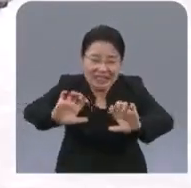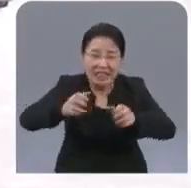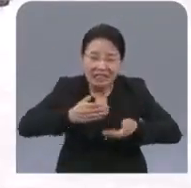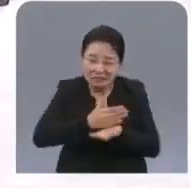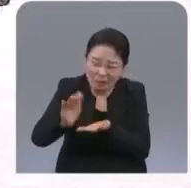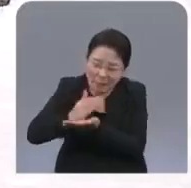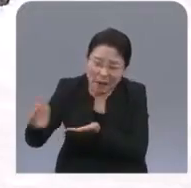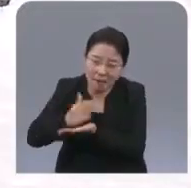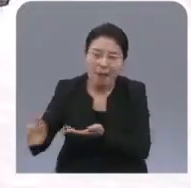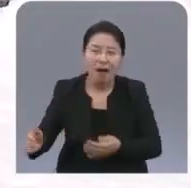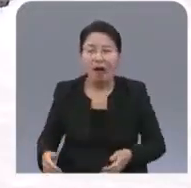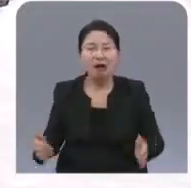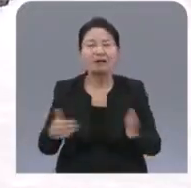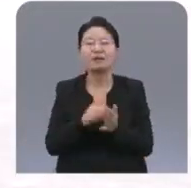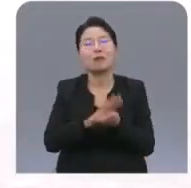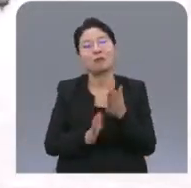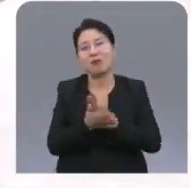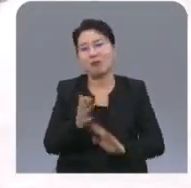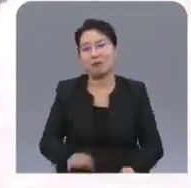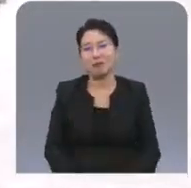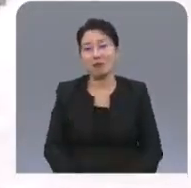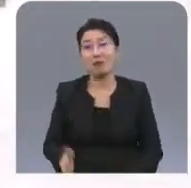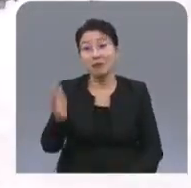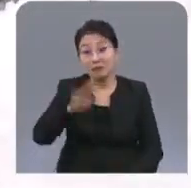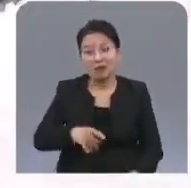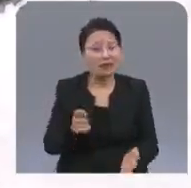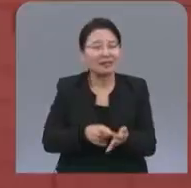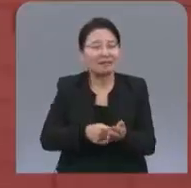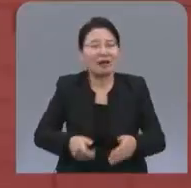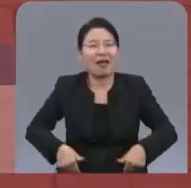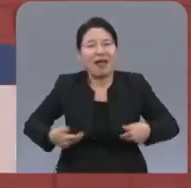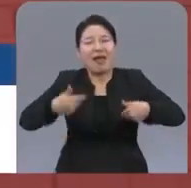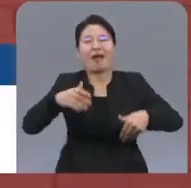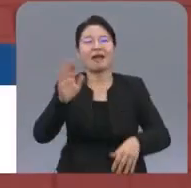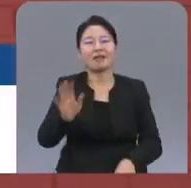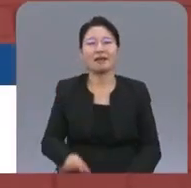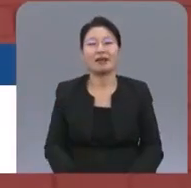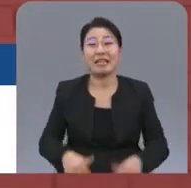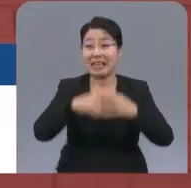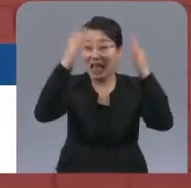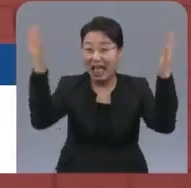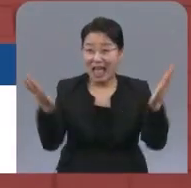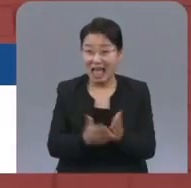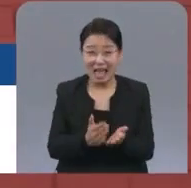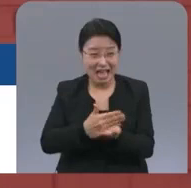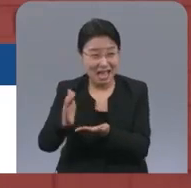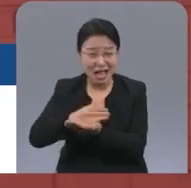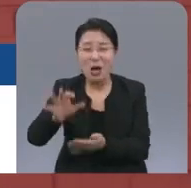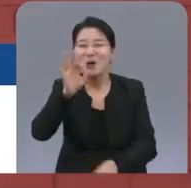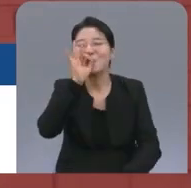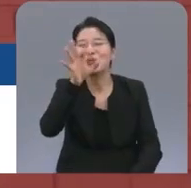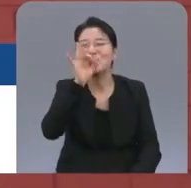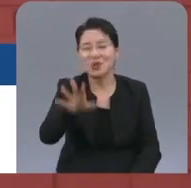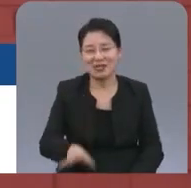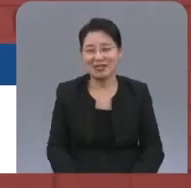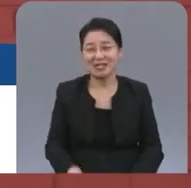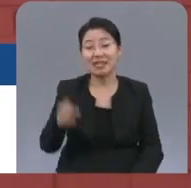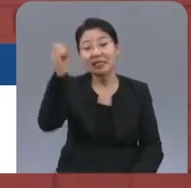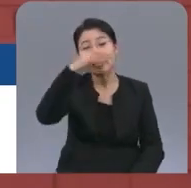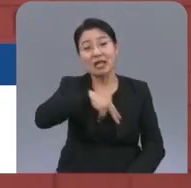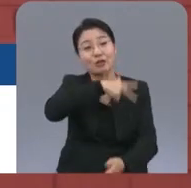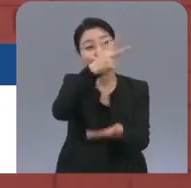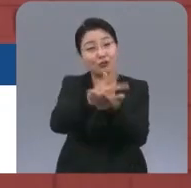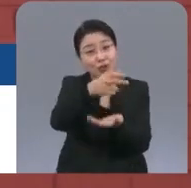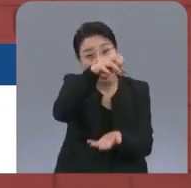tuyết rơi dày tới đầu gối người dân khó tiếp cận Mặc dù dân làng Bắt đầu dọn Tuyết từ sáng sớm nhưng vẫn chưa thấm Tháp vào đâu do